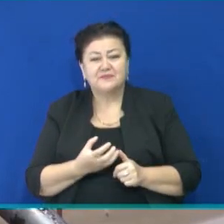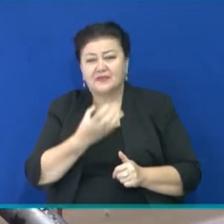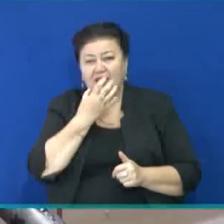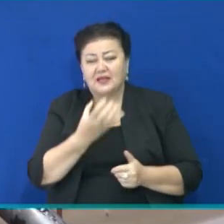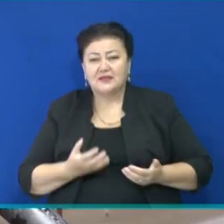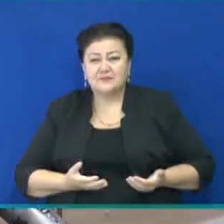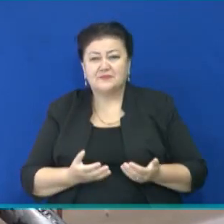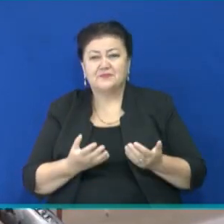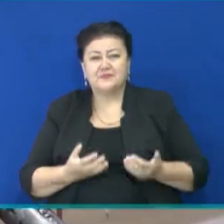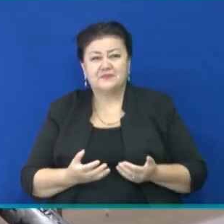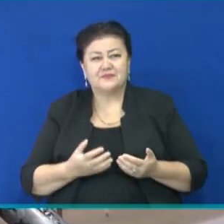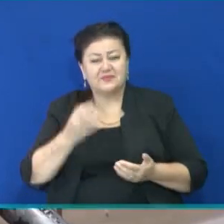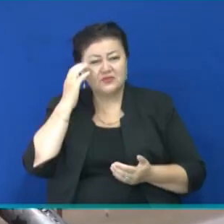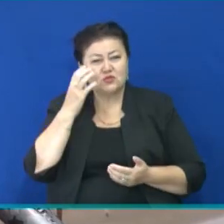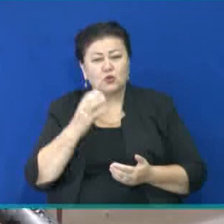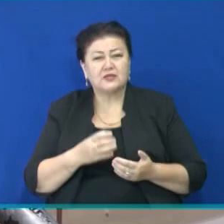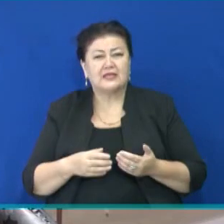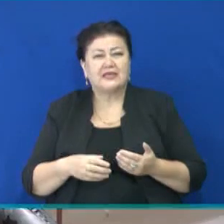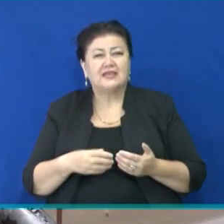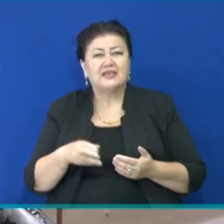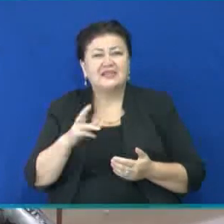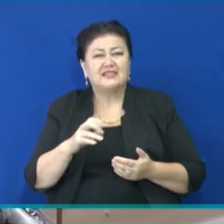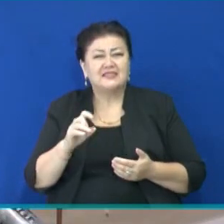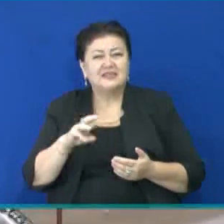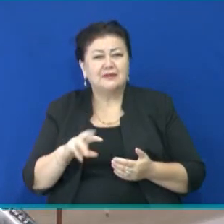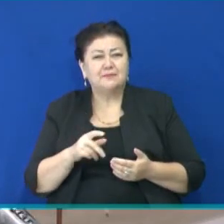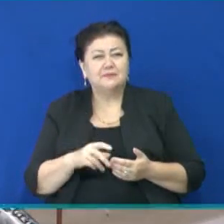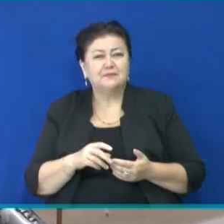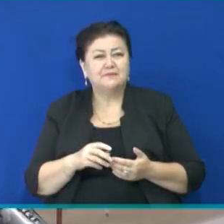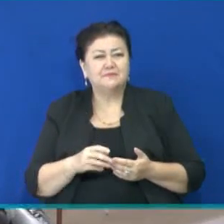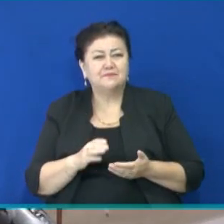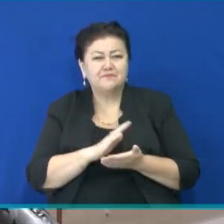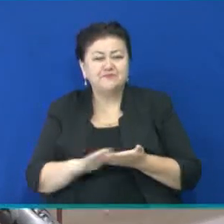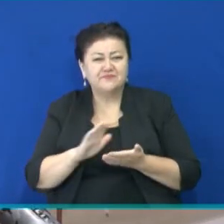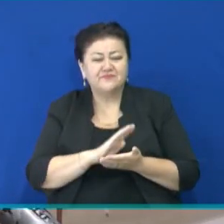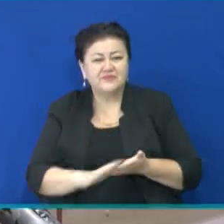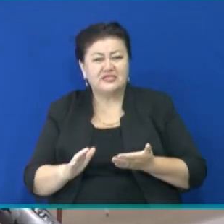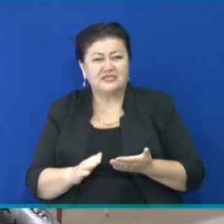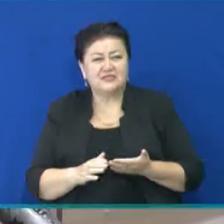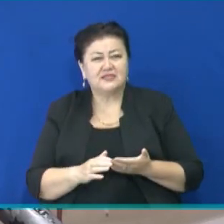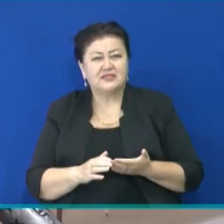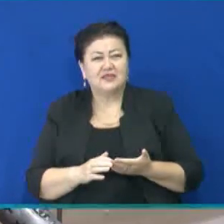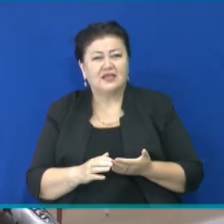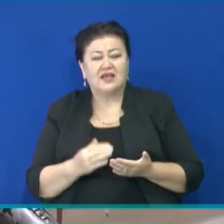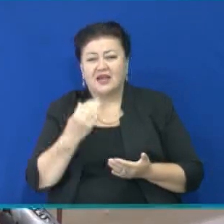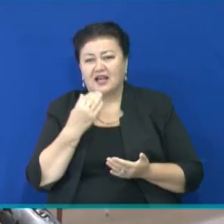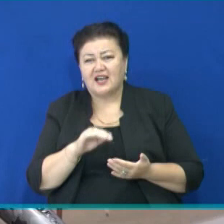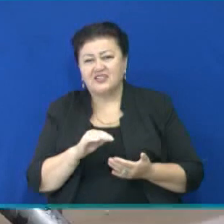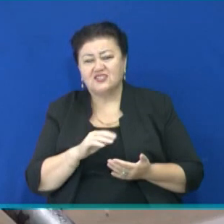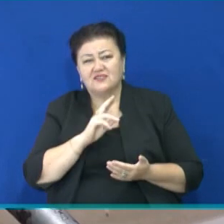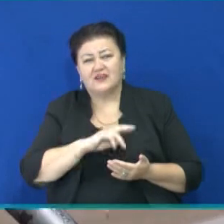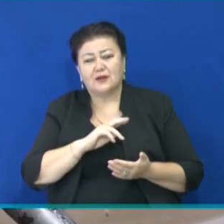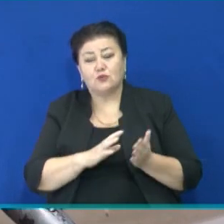қазандығынан шығатын қара күйенің тазалығын қамтамасыз етеді. Оның эффективность деп айтқан